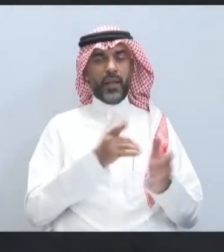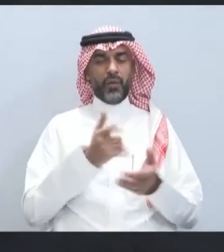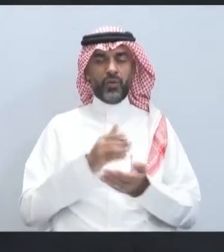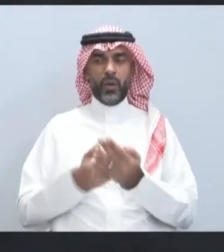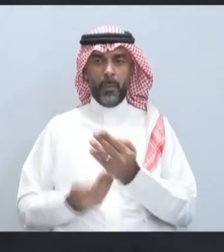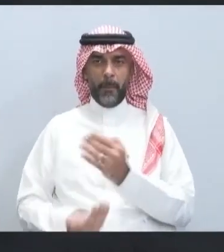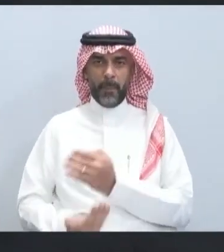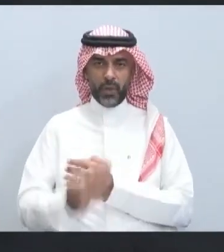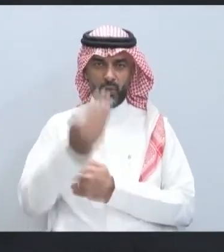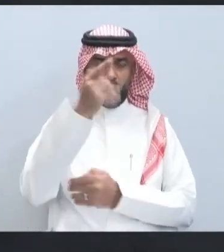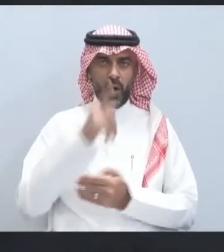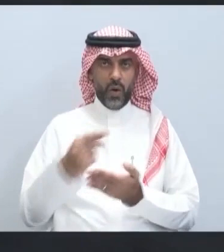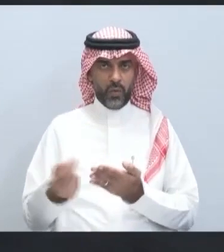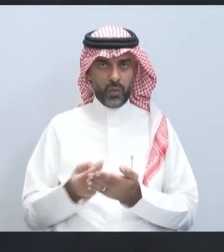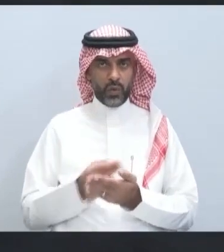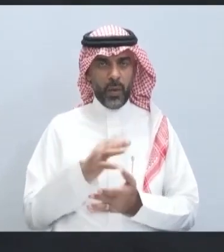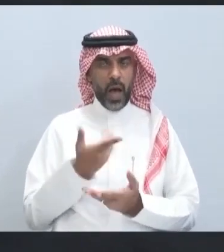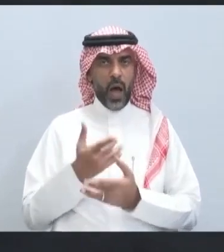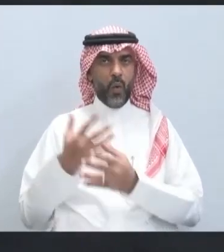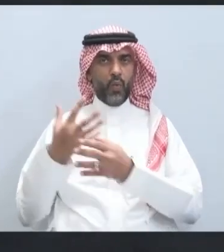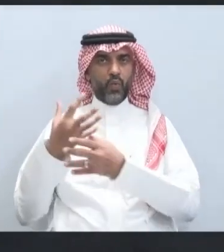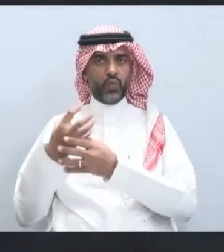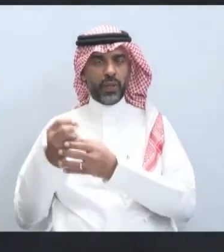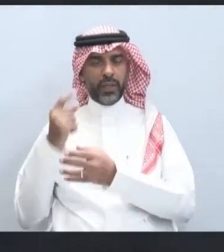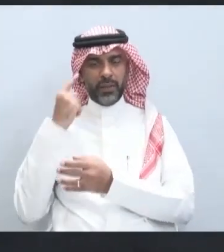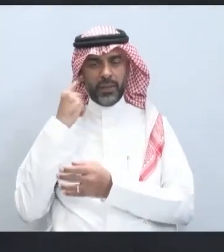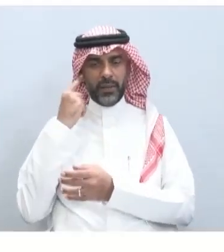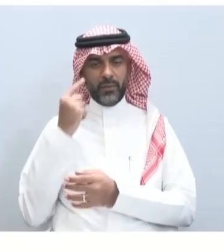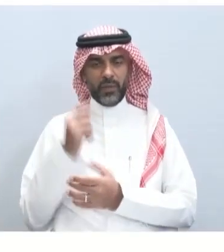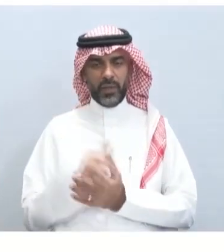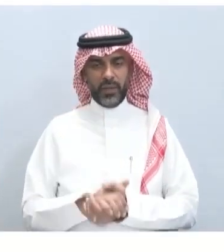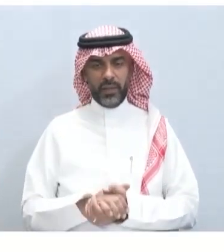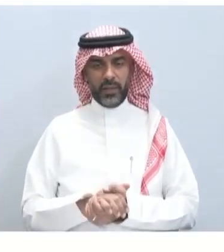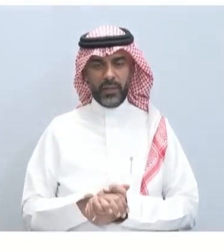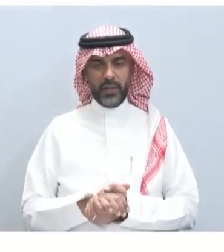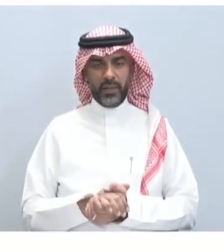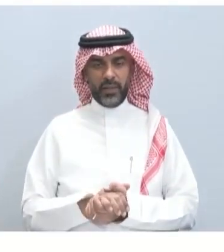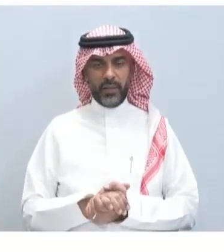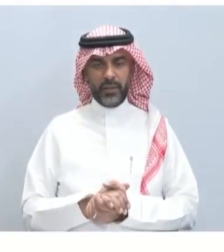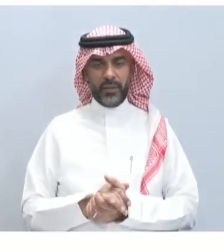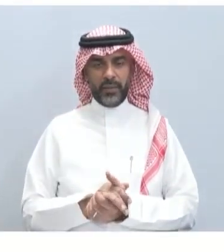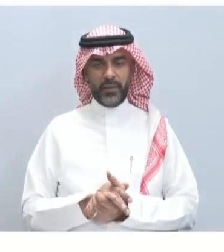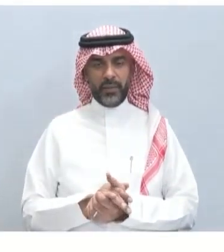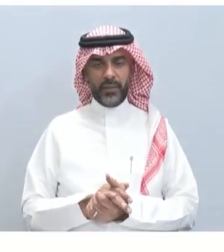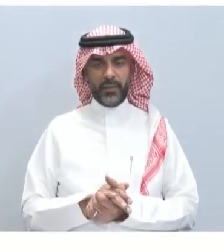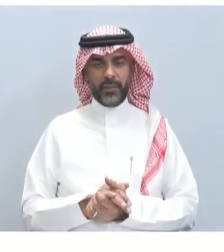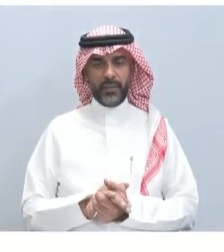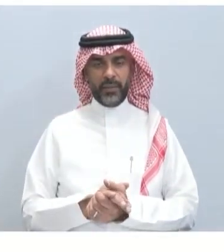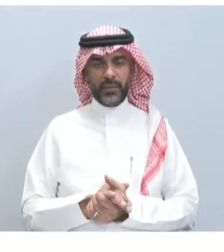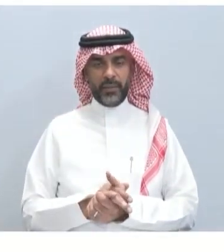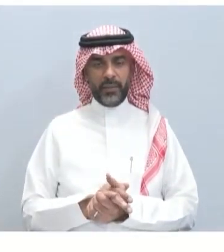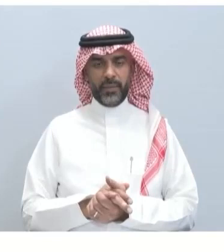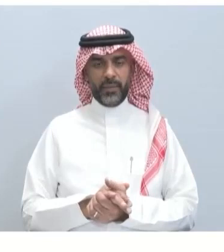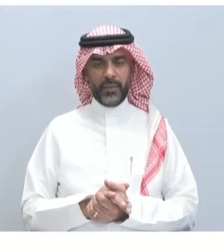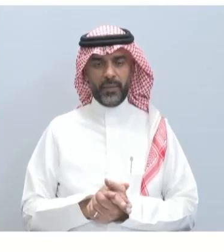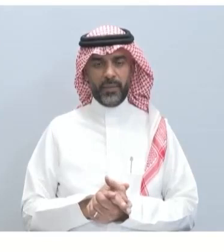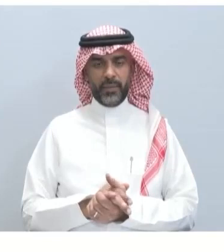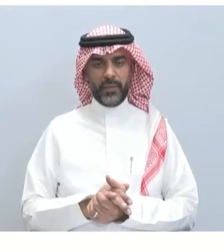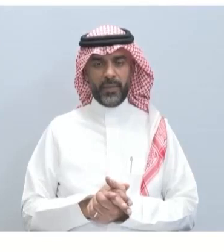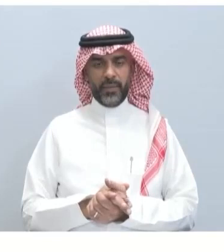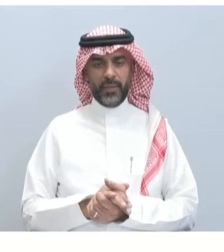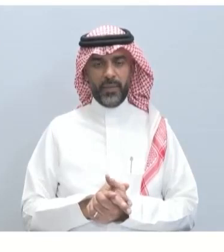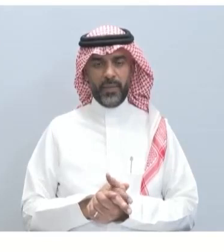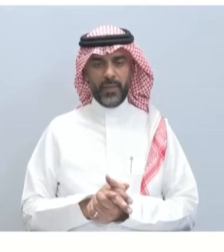المكتوبه او مسجله تكون على ورق اما مصادر المعلومات وثائقيه ايضا مصادر المعلومات ثانيه